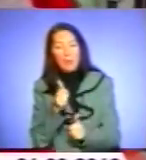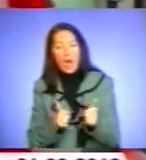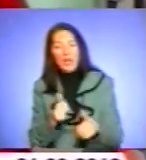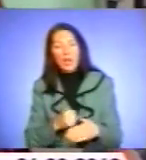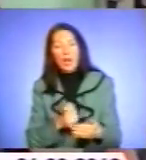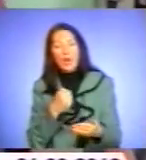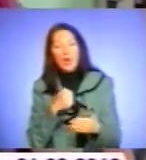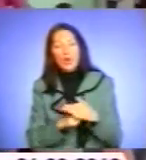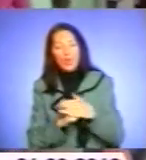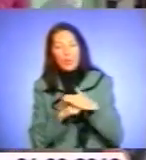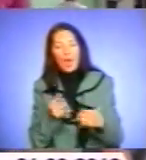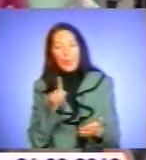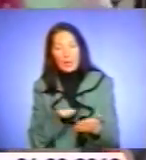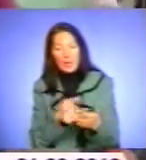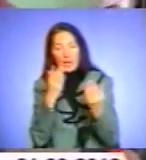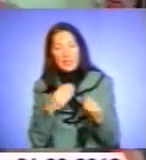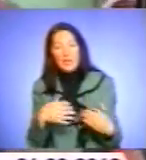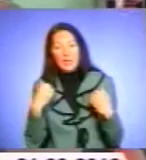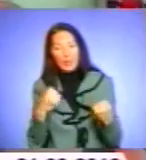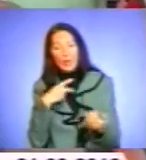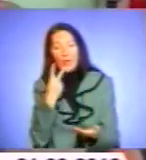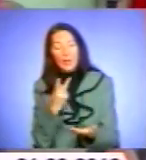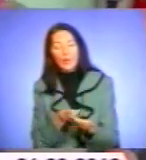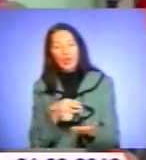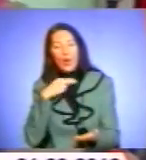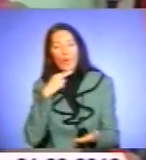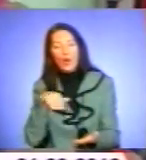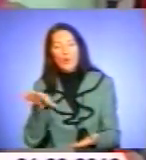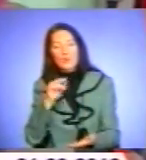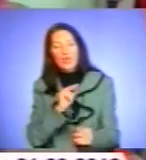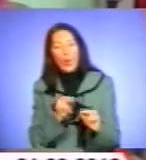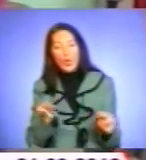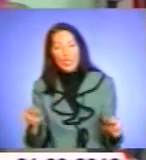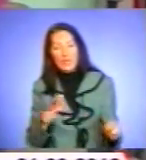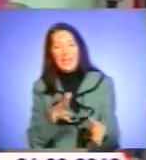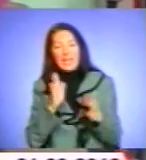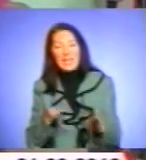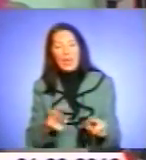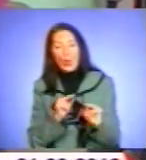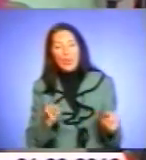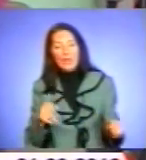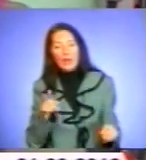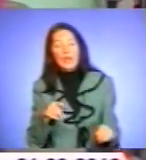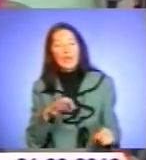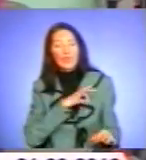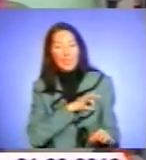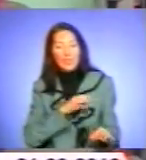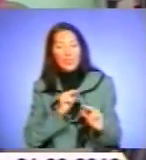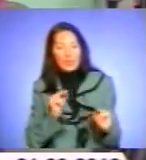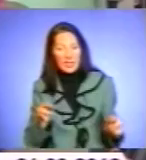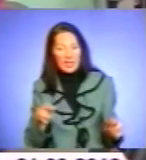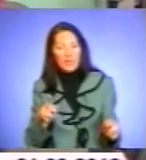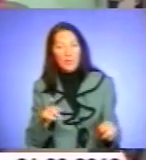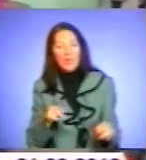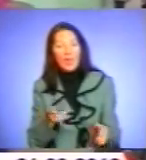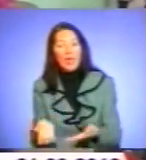Дня здоров'я – привернути увагу всіх учнів, і не тільки учнів, а й вчителів, тому і ми запросили